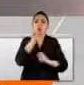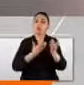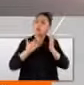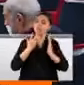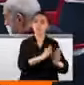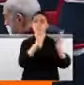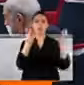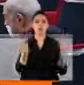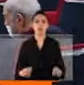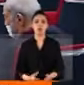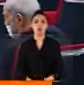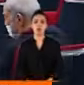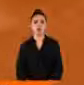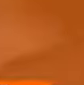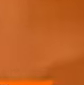devam edeceğiz.